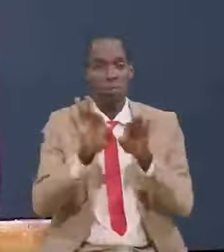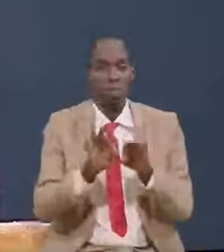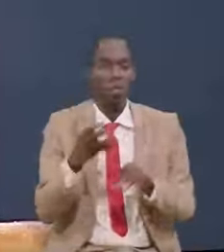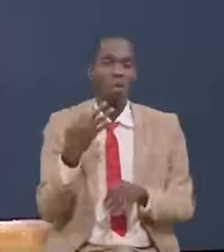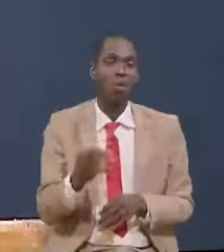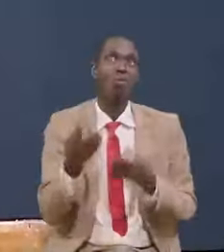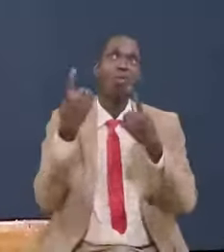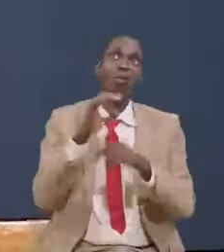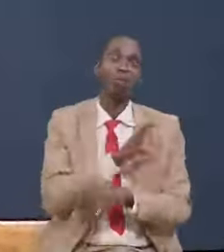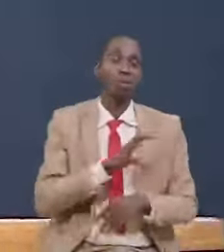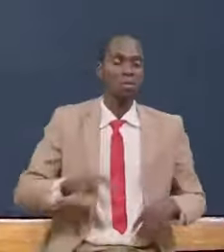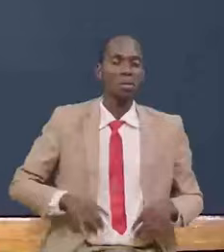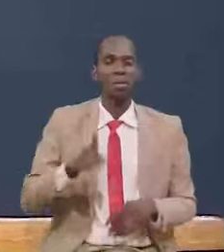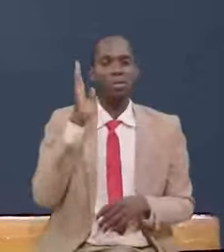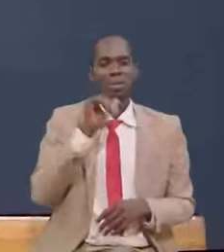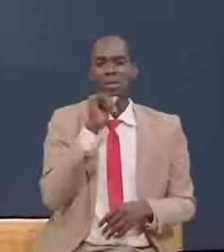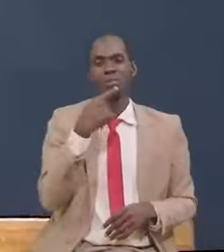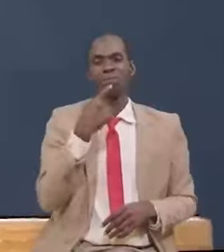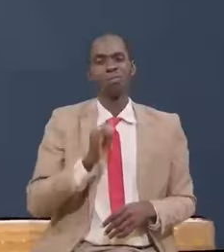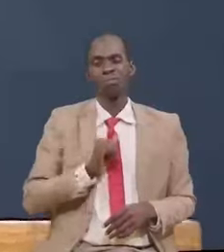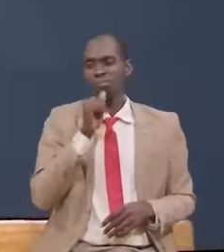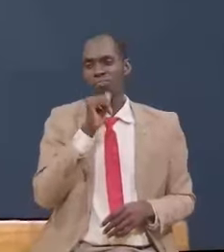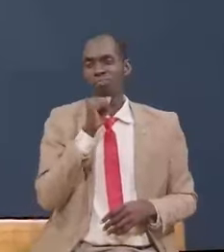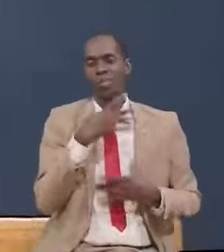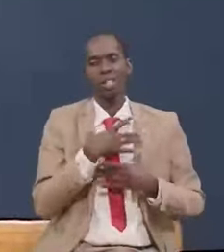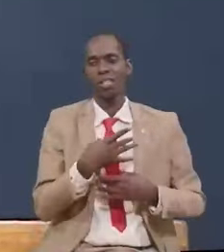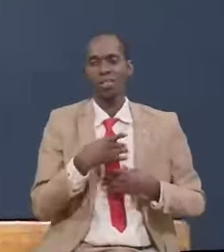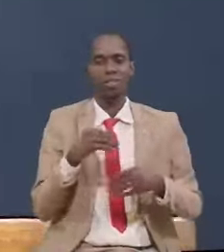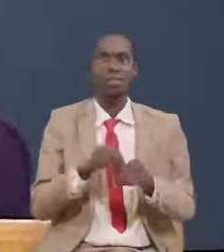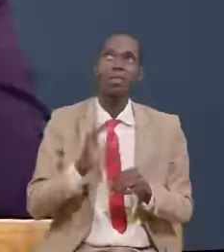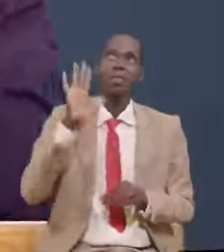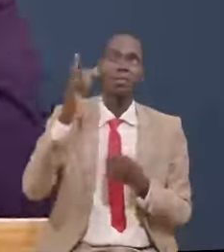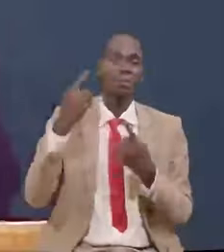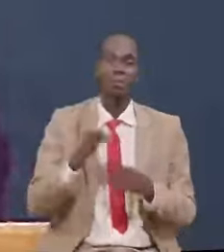Si tu connaissais le but de la venue de Christ, tu ne diras pas, je ne suis pas intéressé.